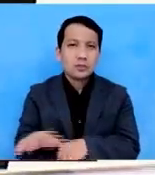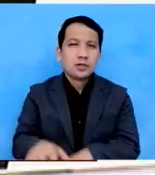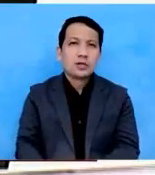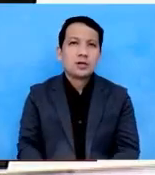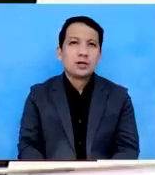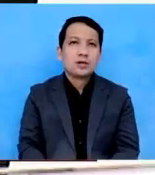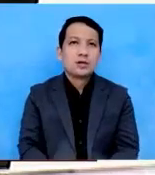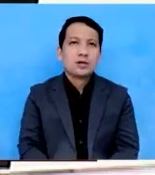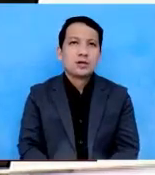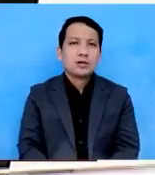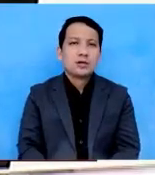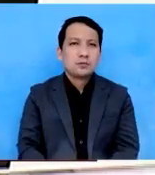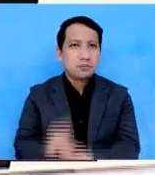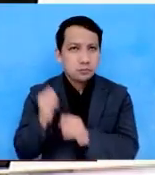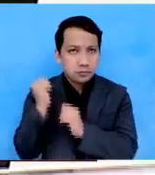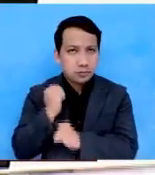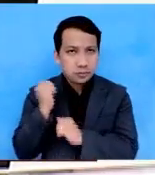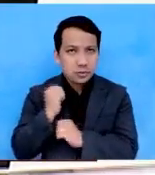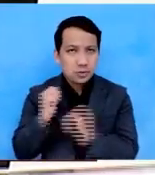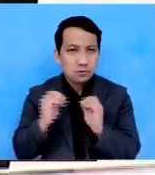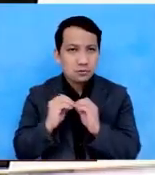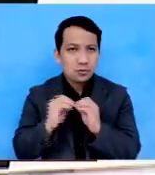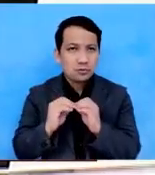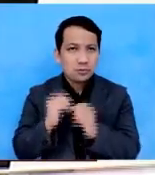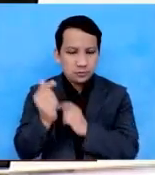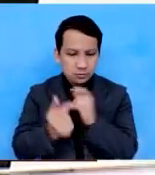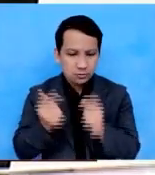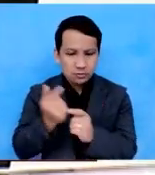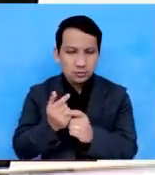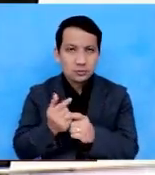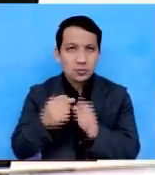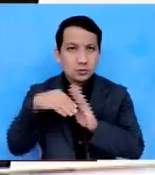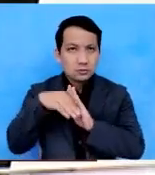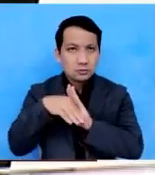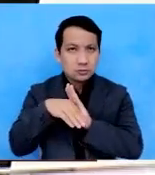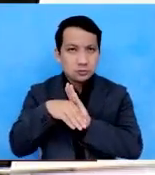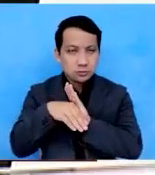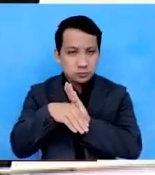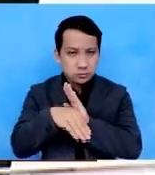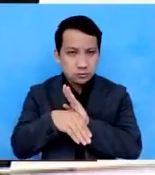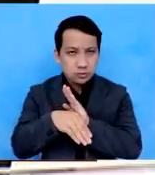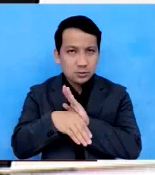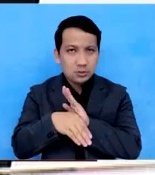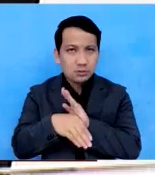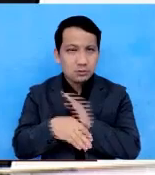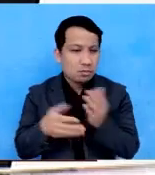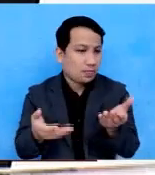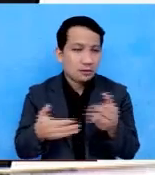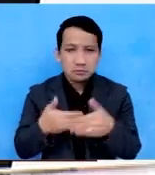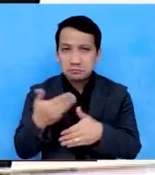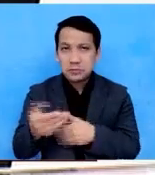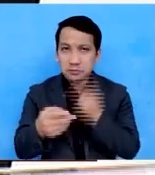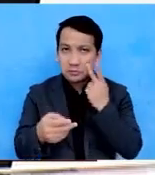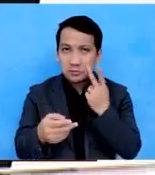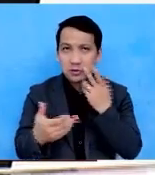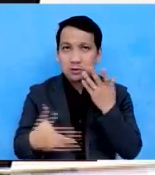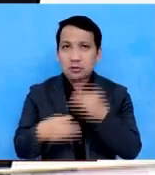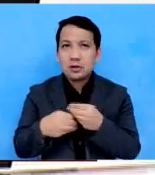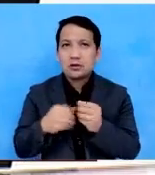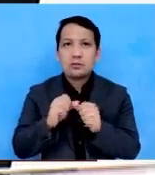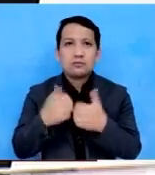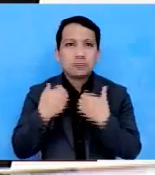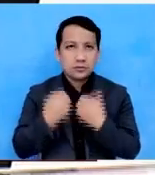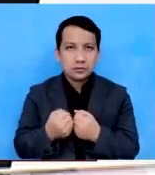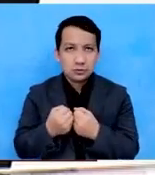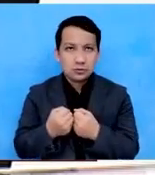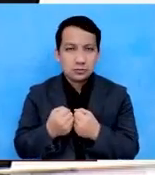There is expected to be a global economic slowdown, so that could affect us. But of course, we have a strong domestic